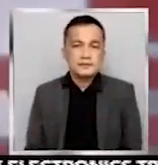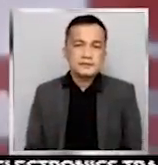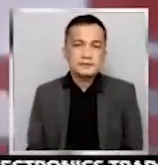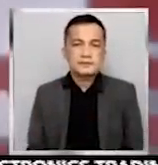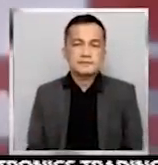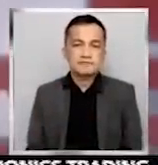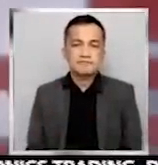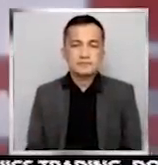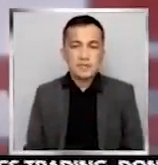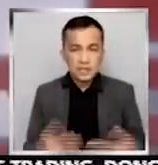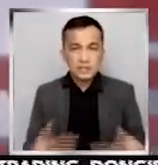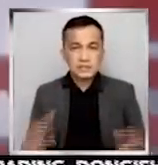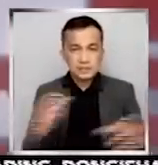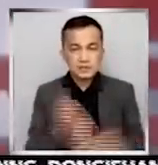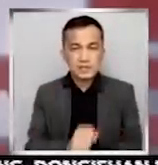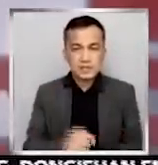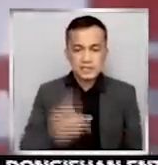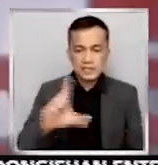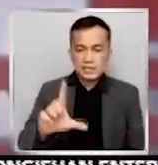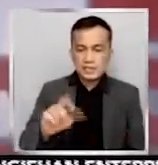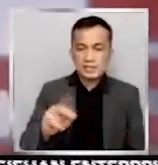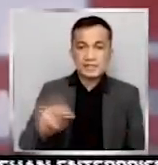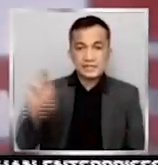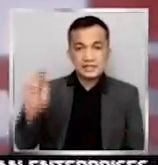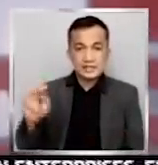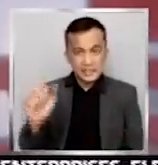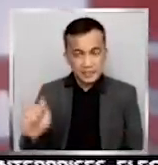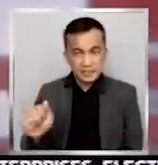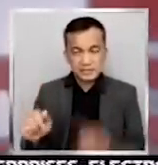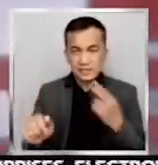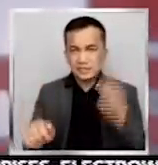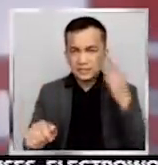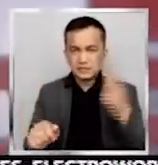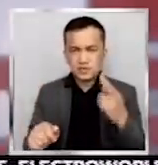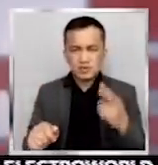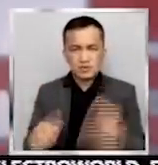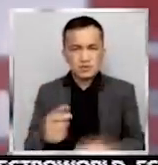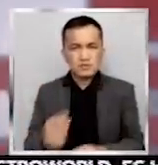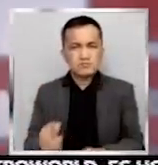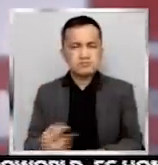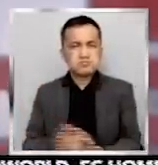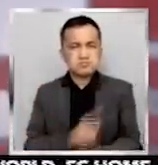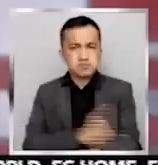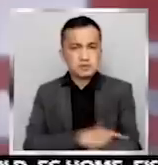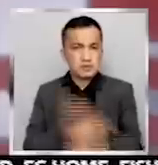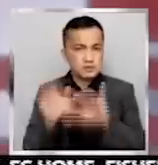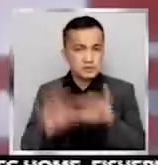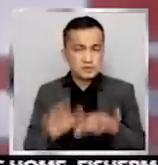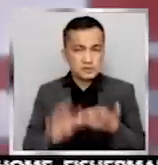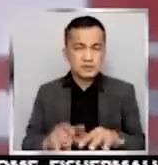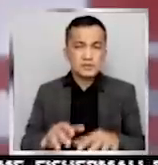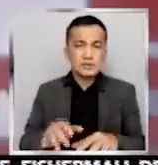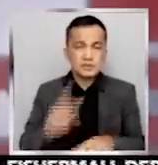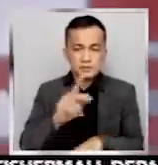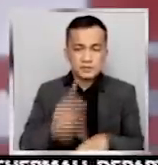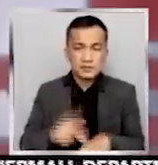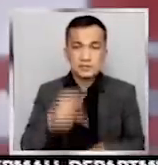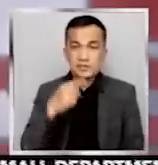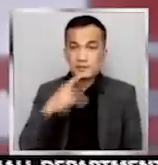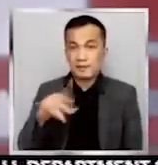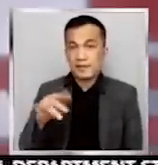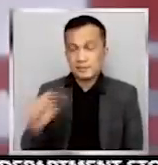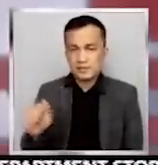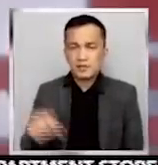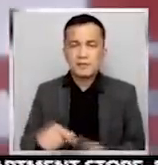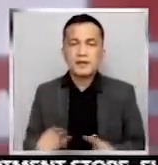Tapos na po ang La Nina na isa sa mga dahilan ng matitinding pag-ulan sa bansa. Ayon po yan sa PAGASA. Pero El